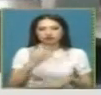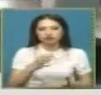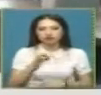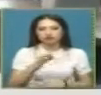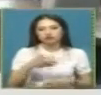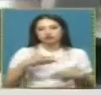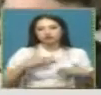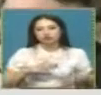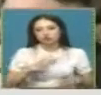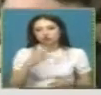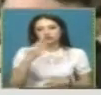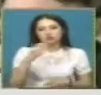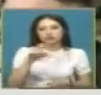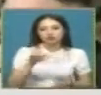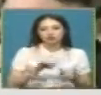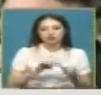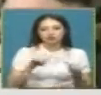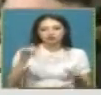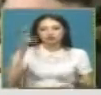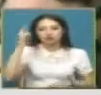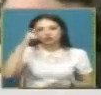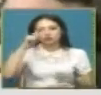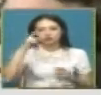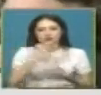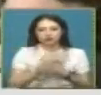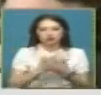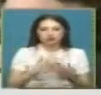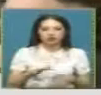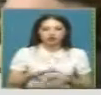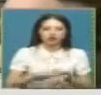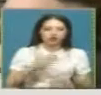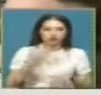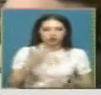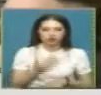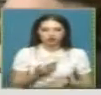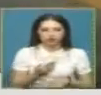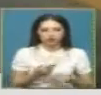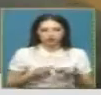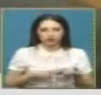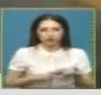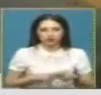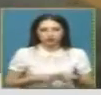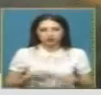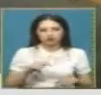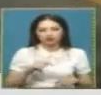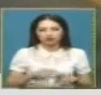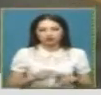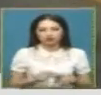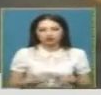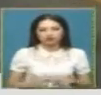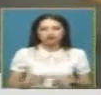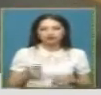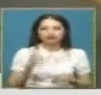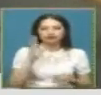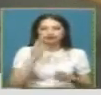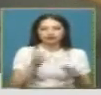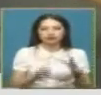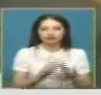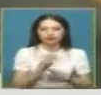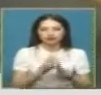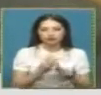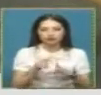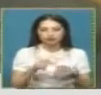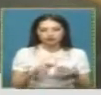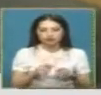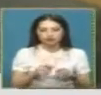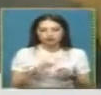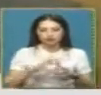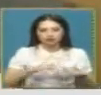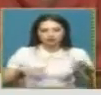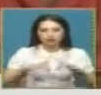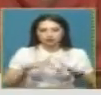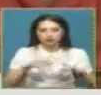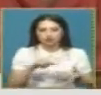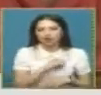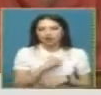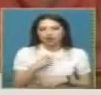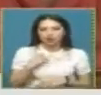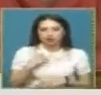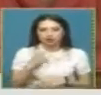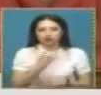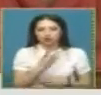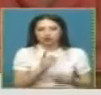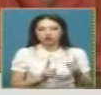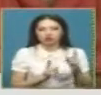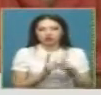да халық. Талай таланттың ауылдан шыққанын ескерсек, бұлақтың көзін ашу біздің мақсат дейді мәдениет қызметкерлері. Ал